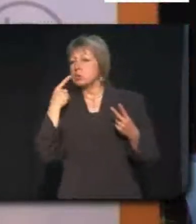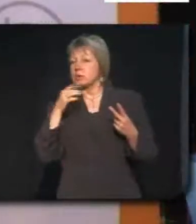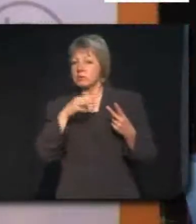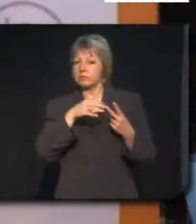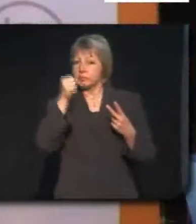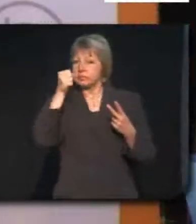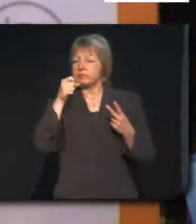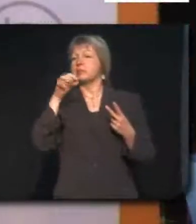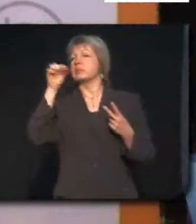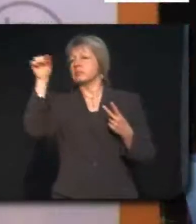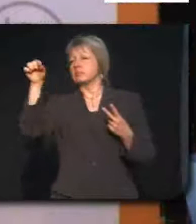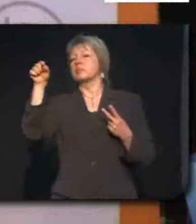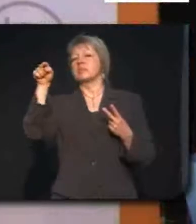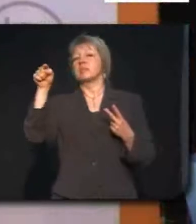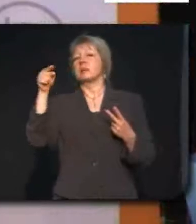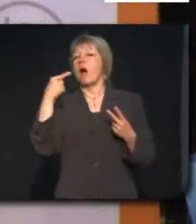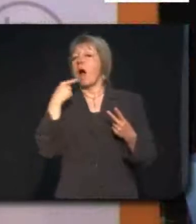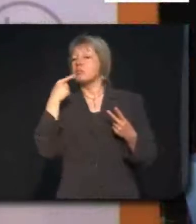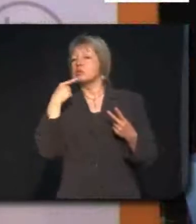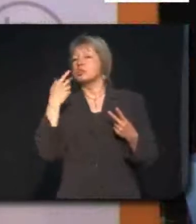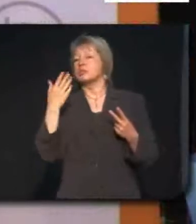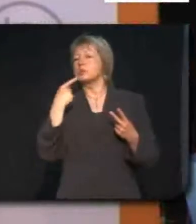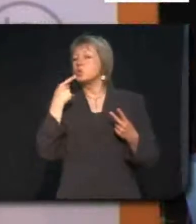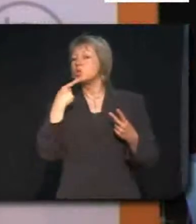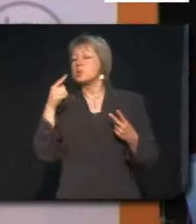steckt der bereits vorliegende